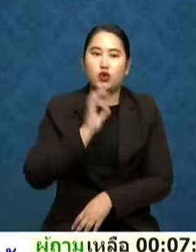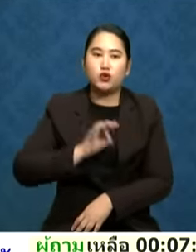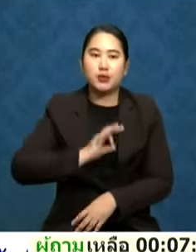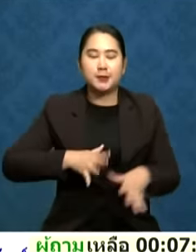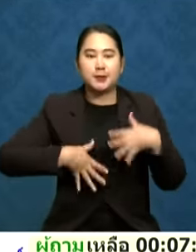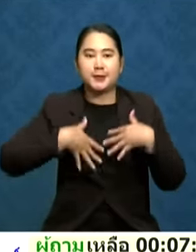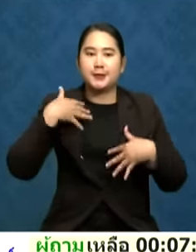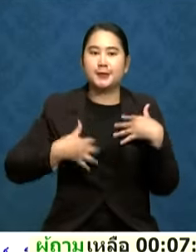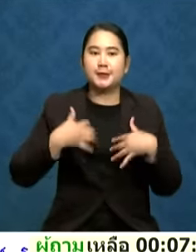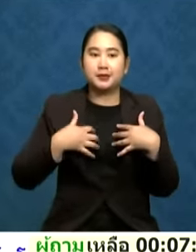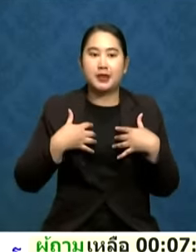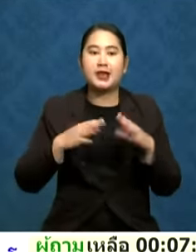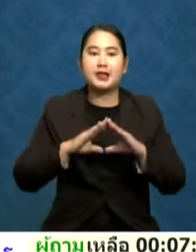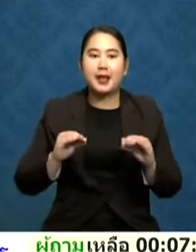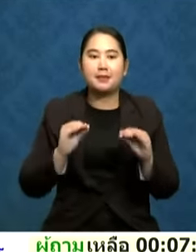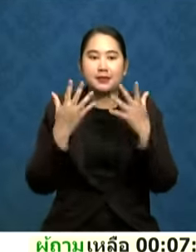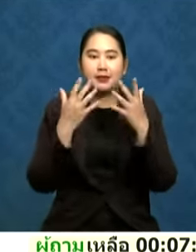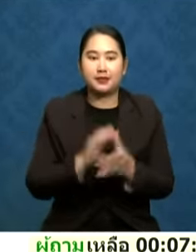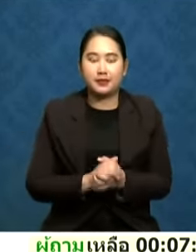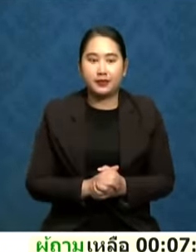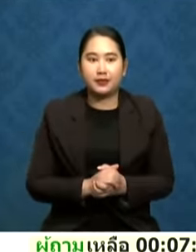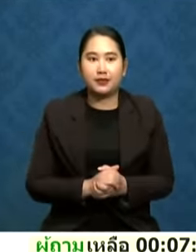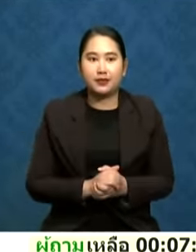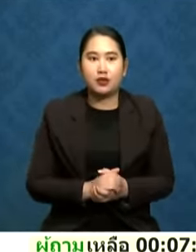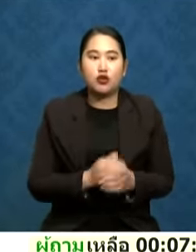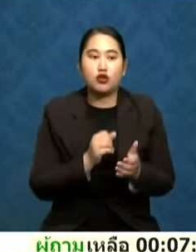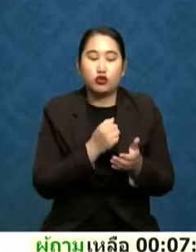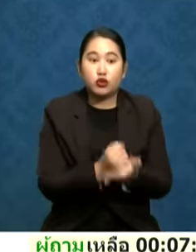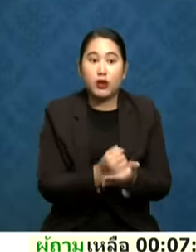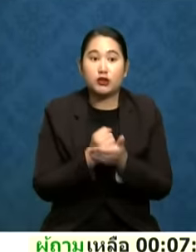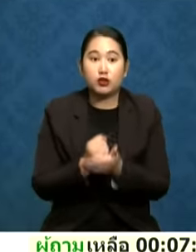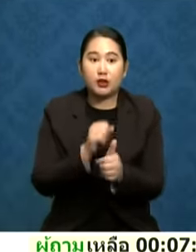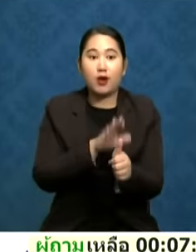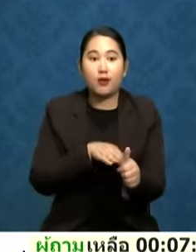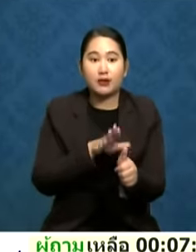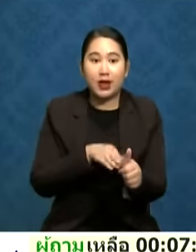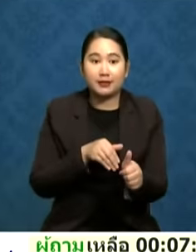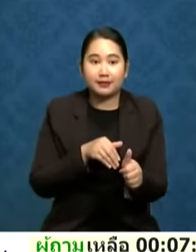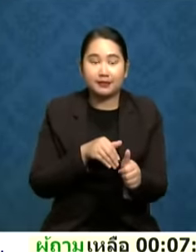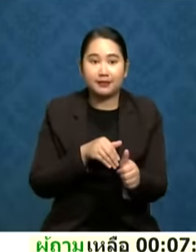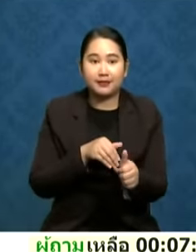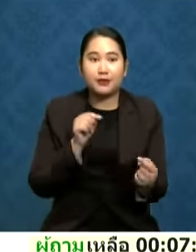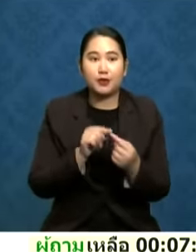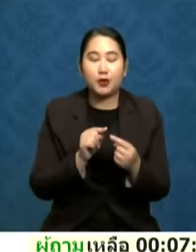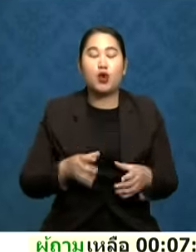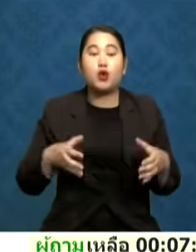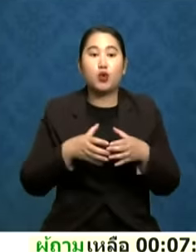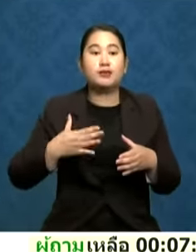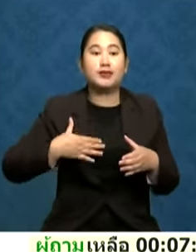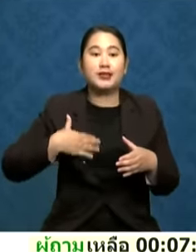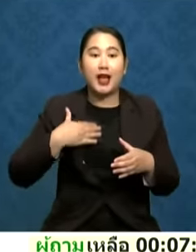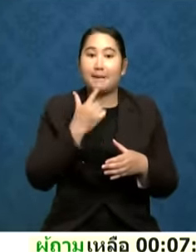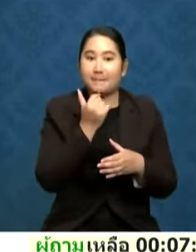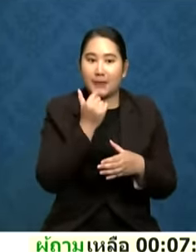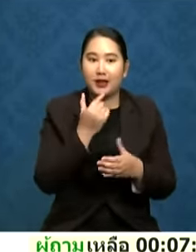ืน ออกจากกองไฟส่วนเรื่องของการเยีวยาที่เคยได้รับร่วมกับผู้สูญเสียในเหตุกณปราบคนเสอแดงซึได้รับ